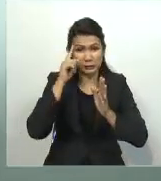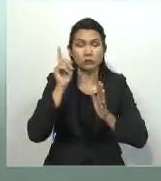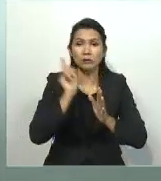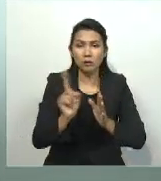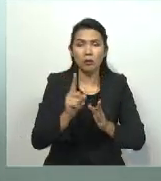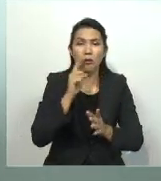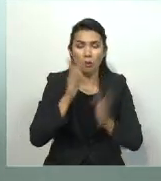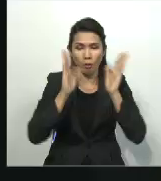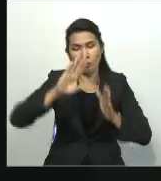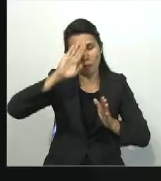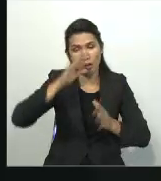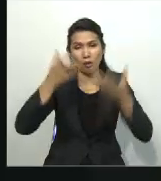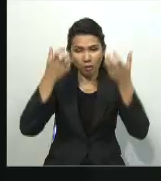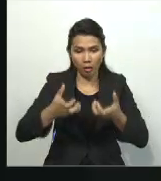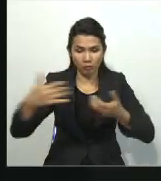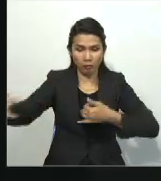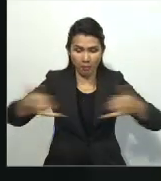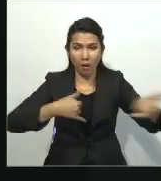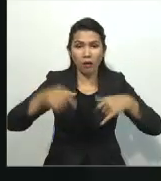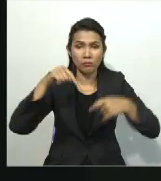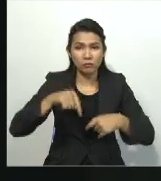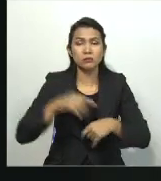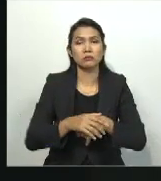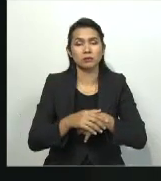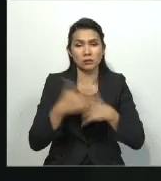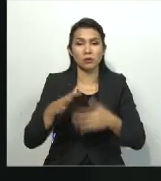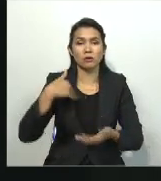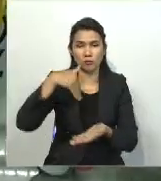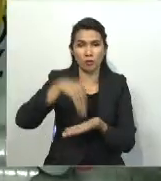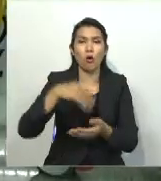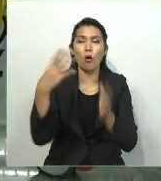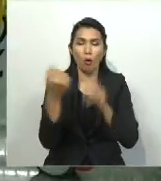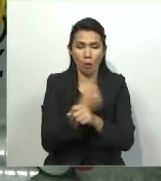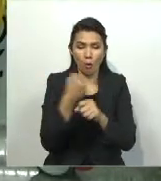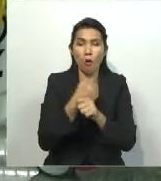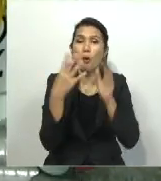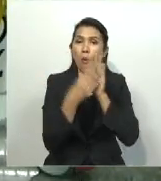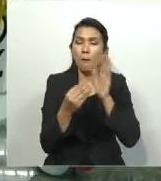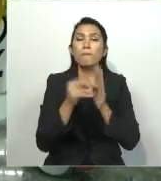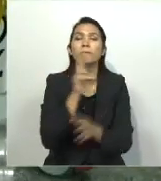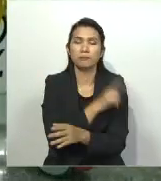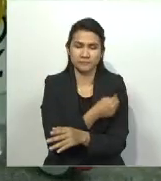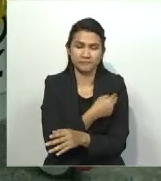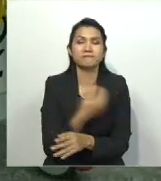ก็เพราะผู้ป่วยอาการหนักจะถูกส่งต่อมาที่นี่และที่นี่ก็ยังเป็นที่ฝึกอบรมแพทย์ด้วยค่ะ